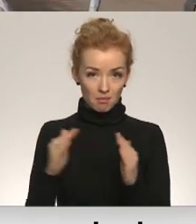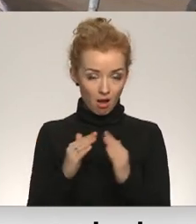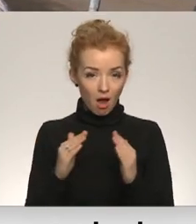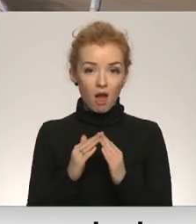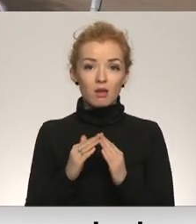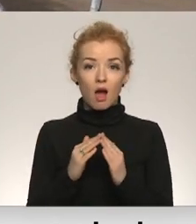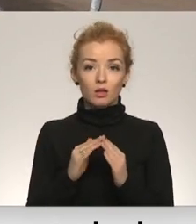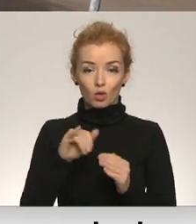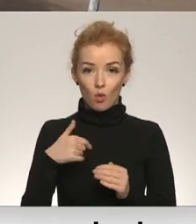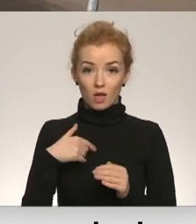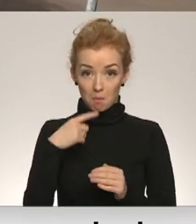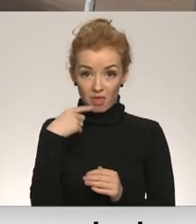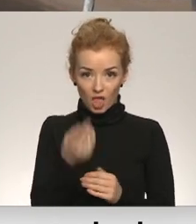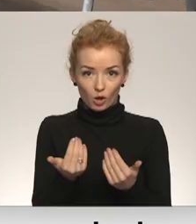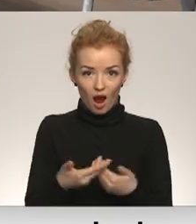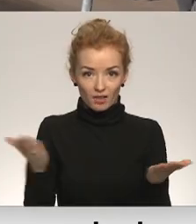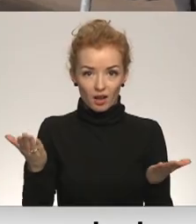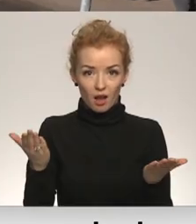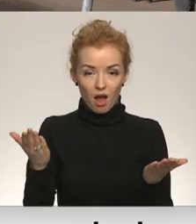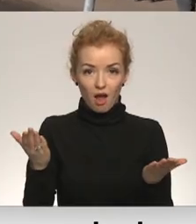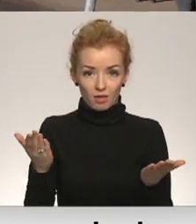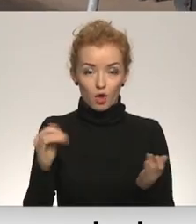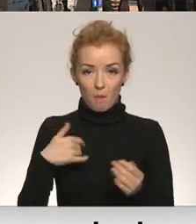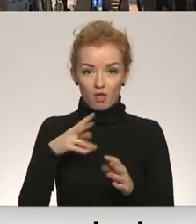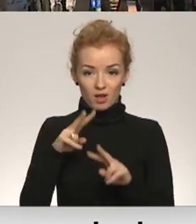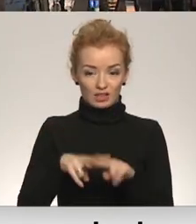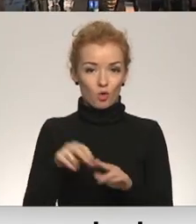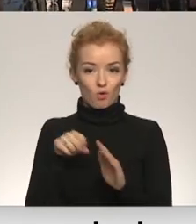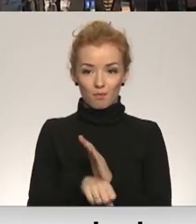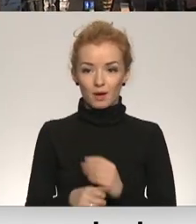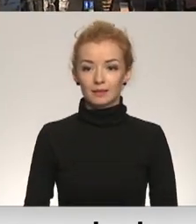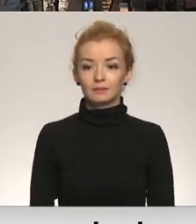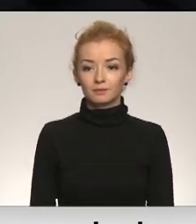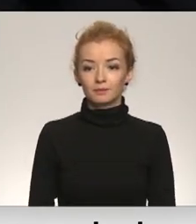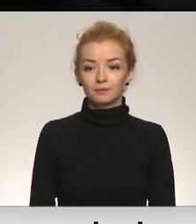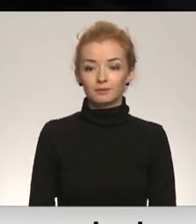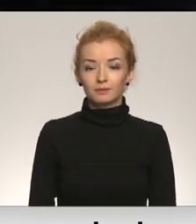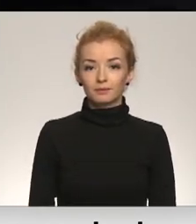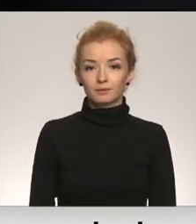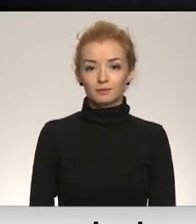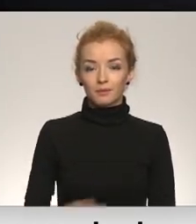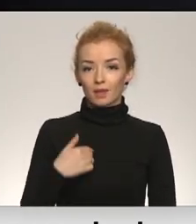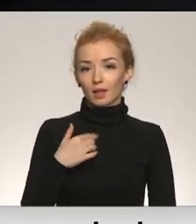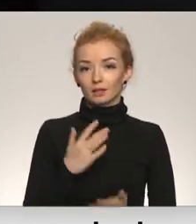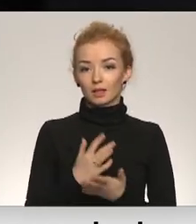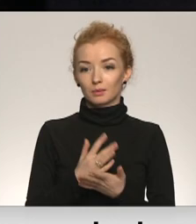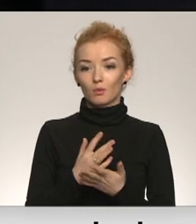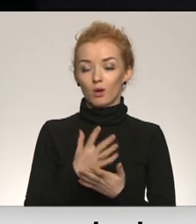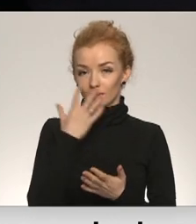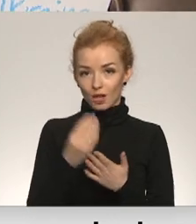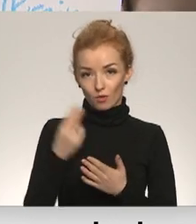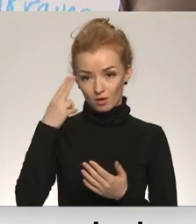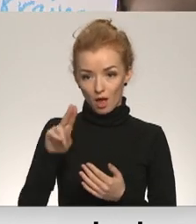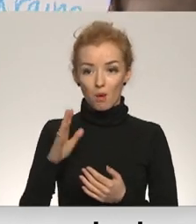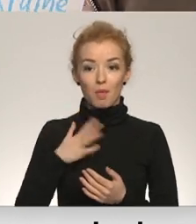par izteikumiem var ielikt cietumā, bet klusēt nevar. Es esmu kopā ar Simonu, ar savu jaunāko dēlu. Tomēr